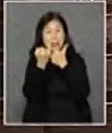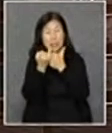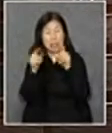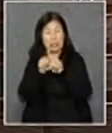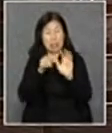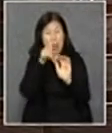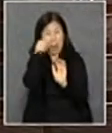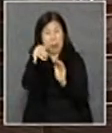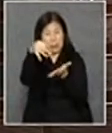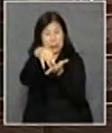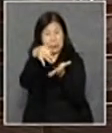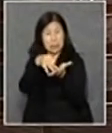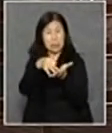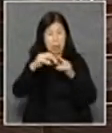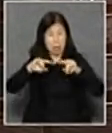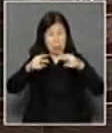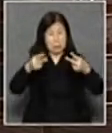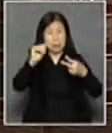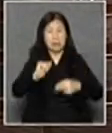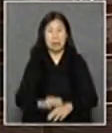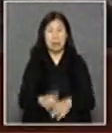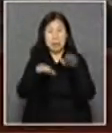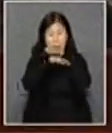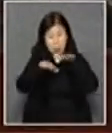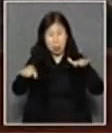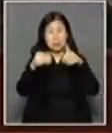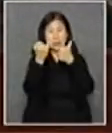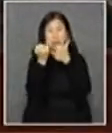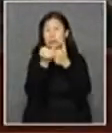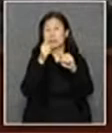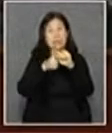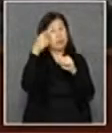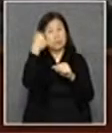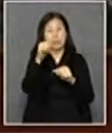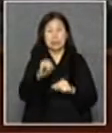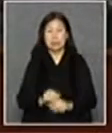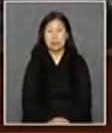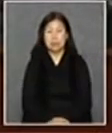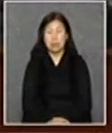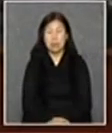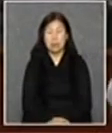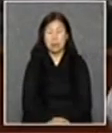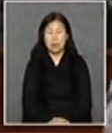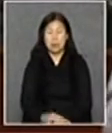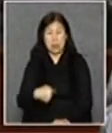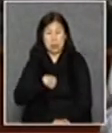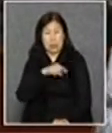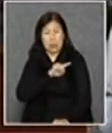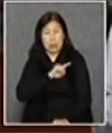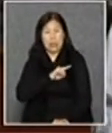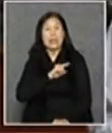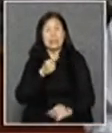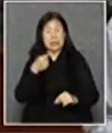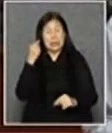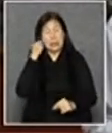和即發展得到出來，但一般同學根本是不可以的，這件事來說是。所以變成我覺得，如果真的要